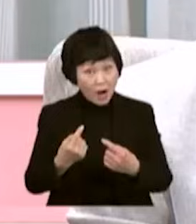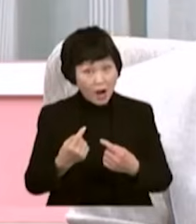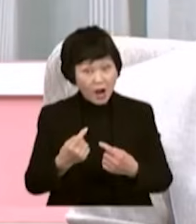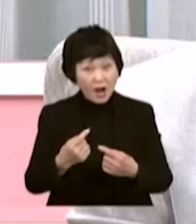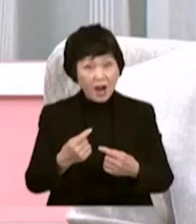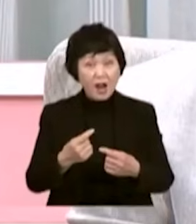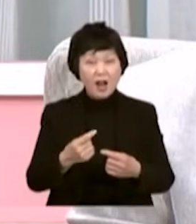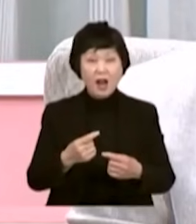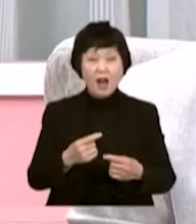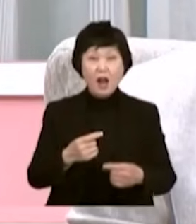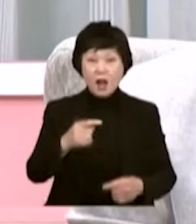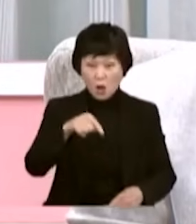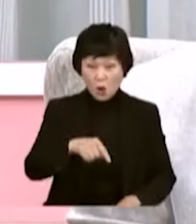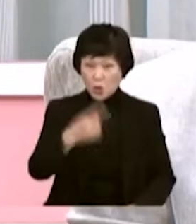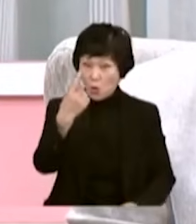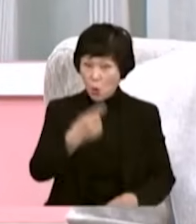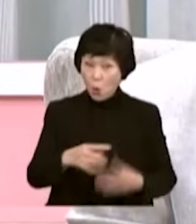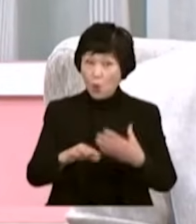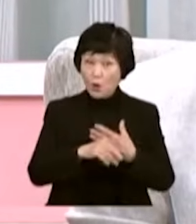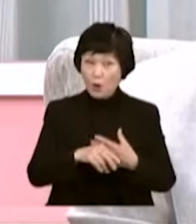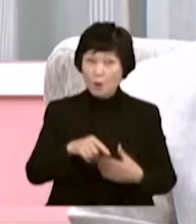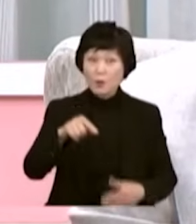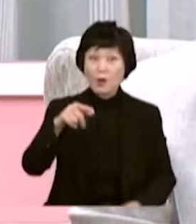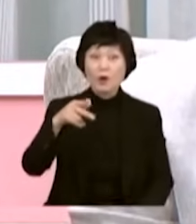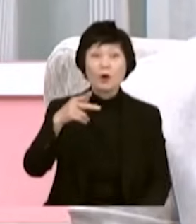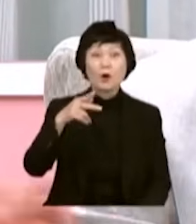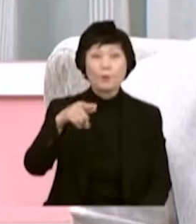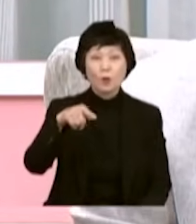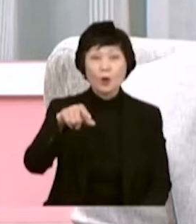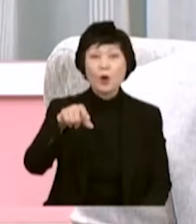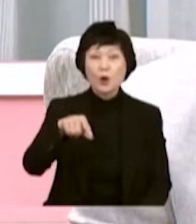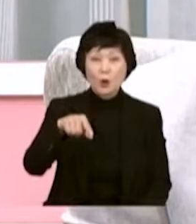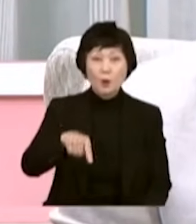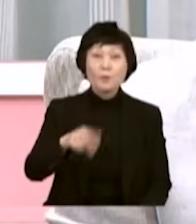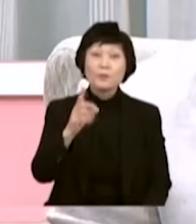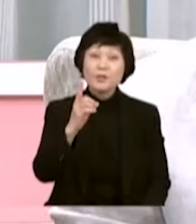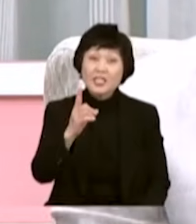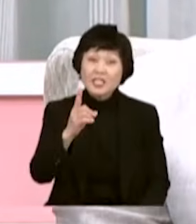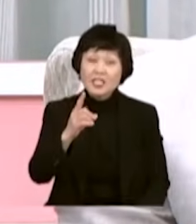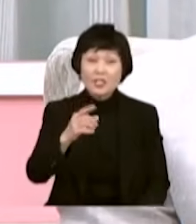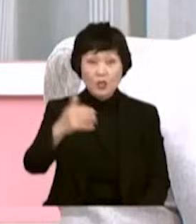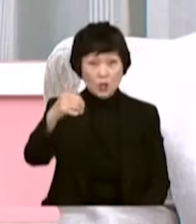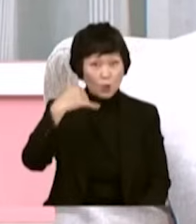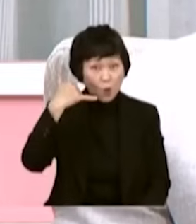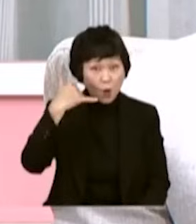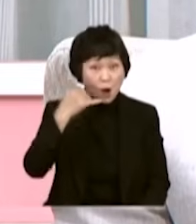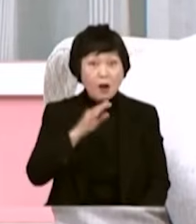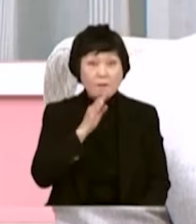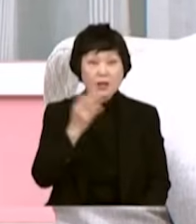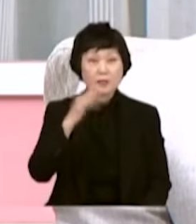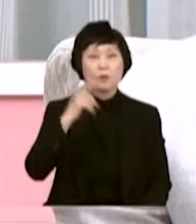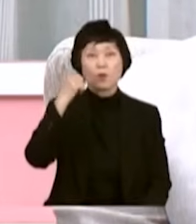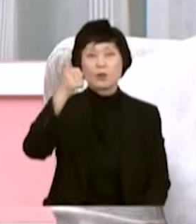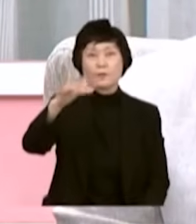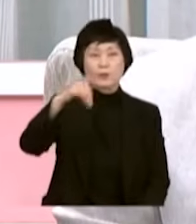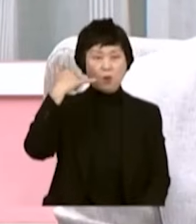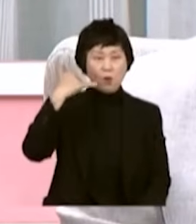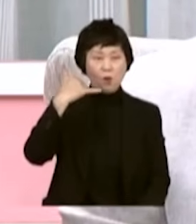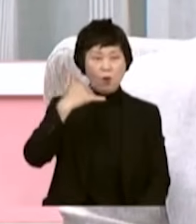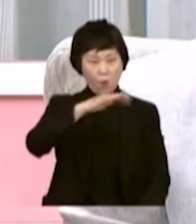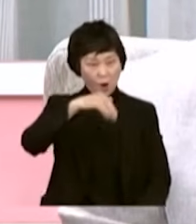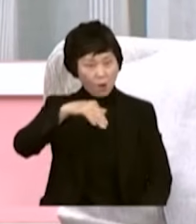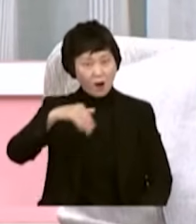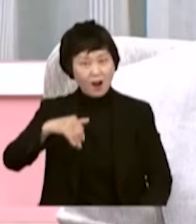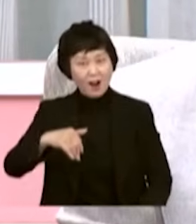방송 CTS 섭외를 작가분이 해야 되는데 목사님이 전화 와서 야, 영구야 너 시간 되냐 해서 왜 그랬더니 나와라